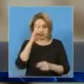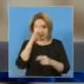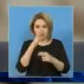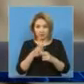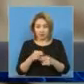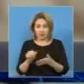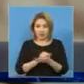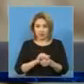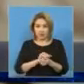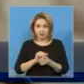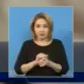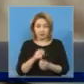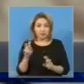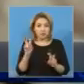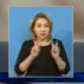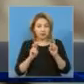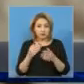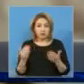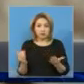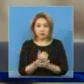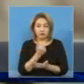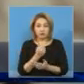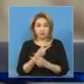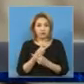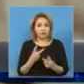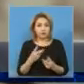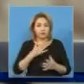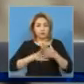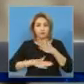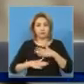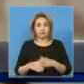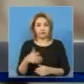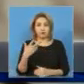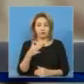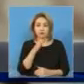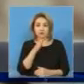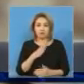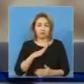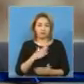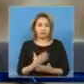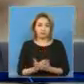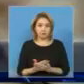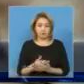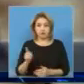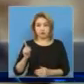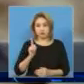осы газеттің тауып, көріп қалып, тапқанына енді қуаныштымыз, 30 жылдан бері осы бәріміз